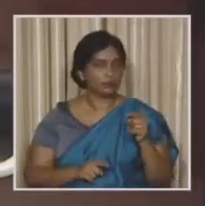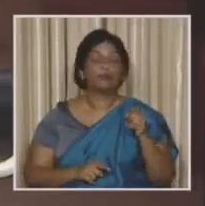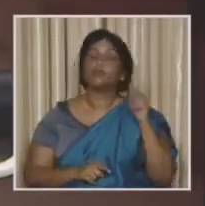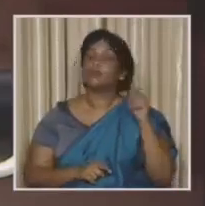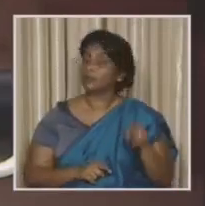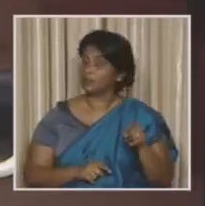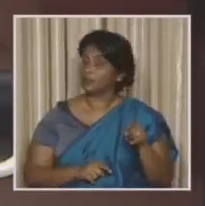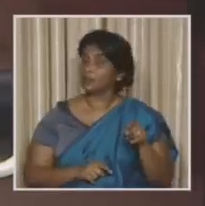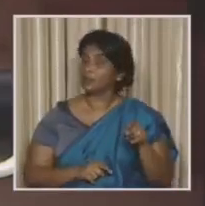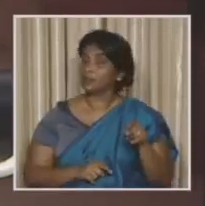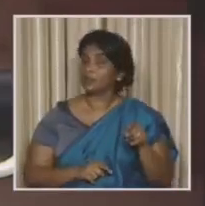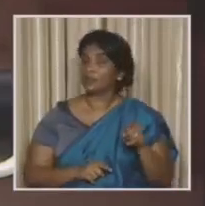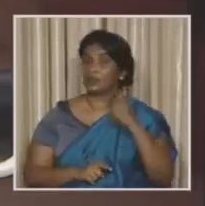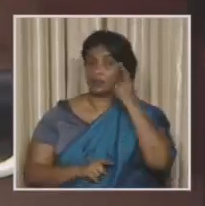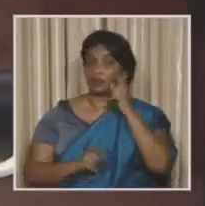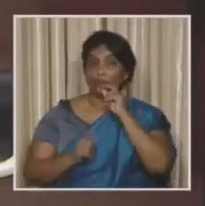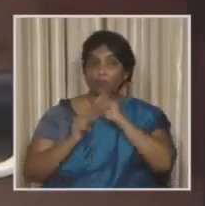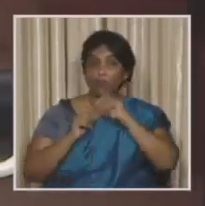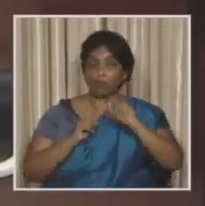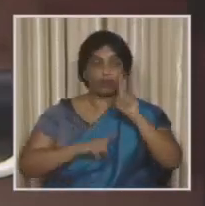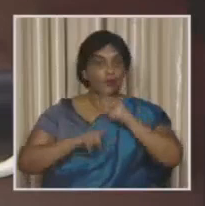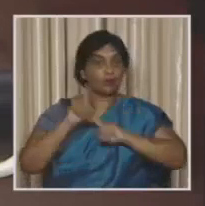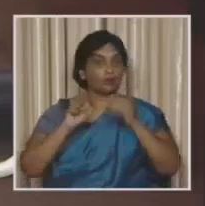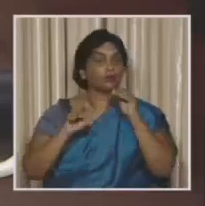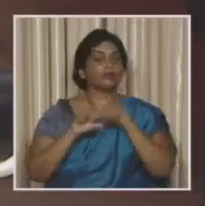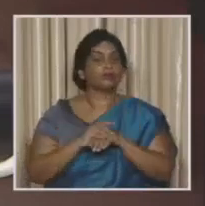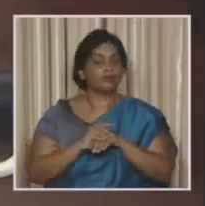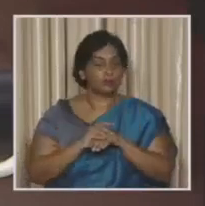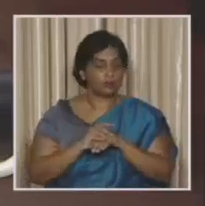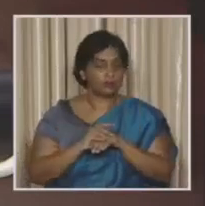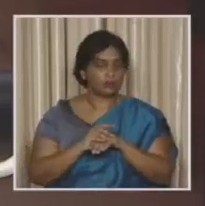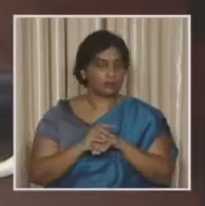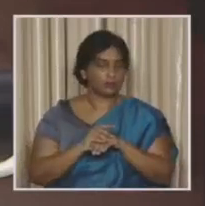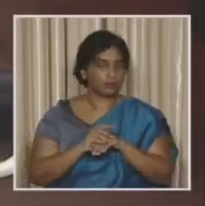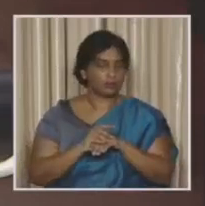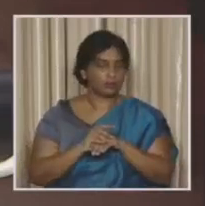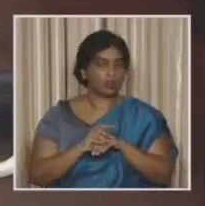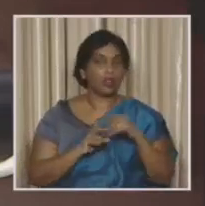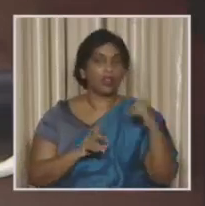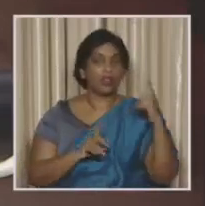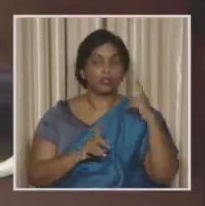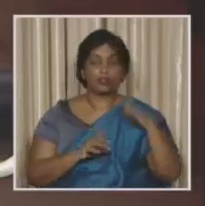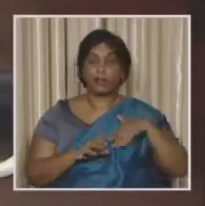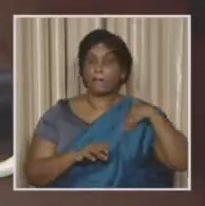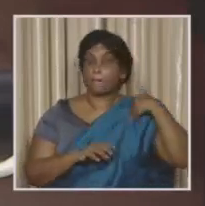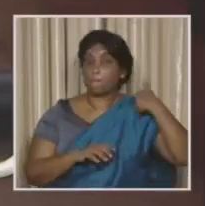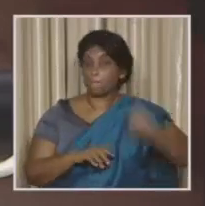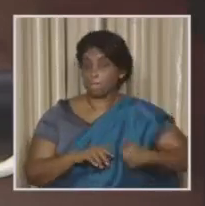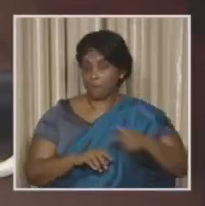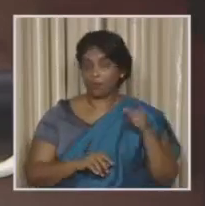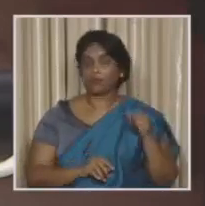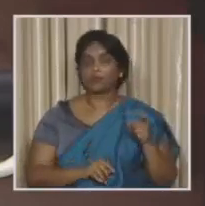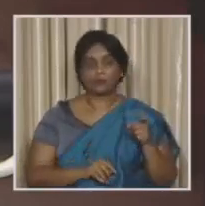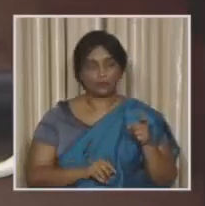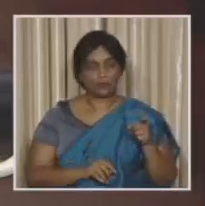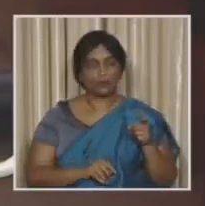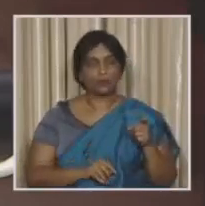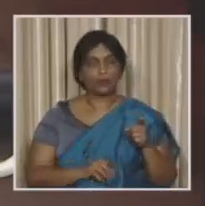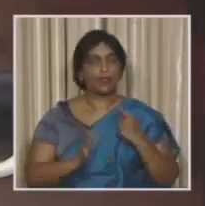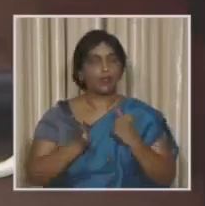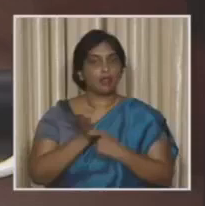එම බුද්ධි මණ්ඩල රැස්වීම නියෝජනය කරනවා ආරක්ෂක මණ්ඩලික ප්‍රධානියා